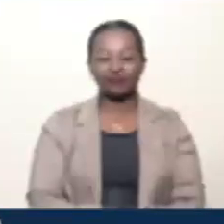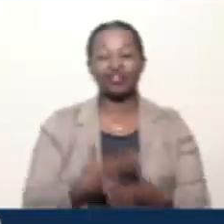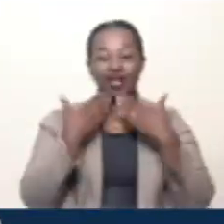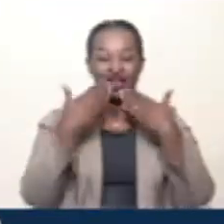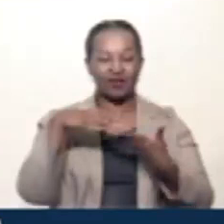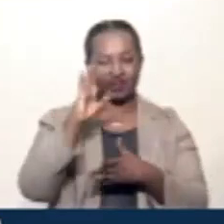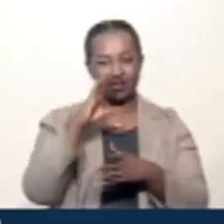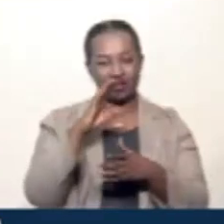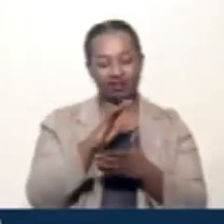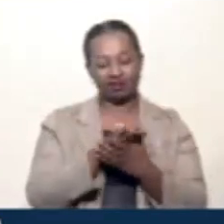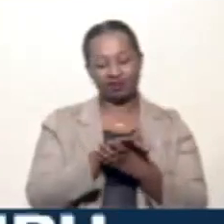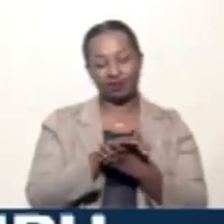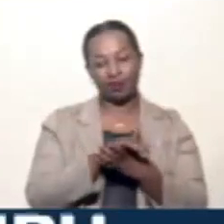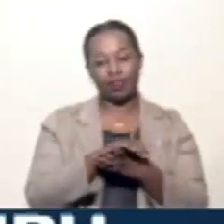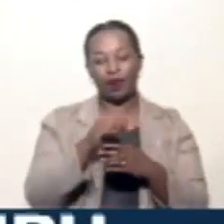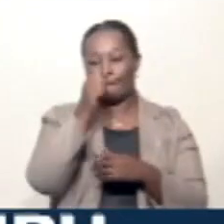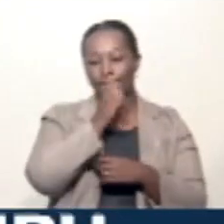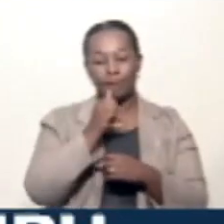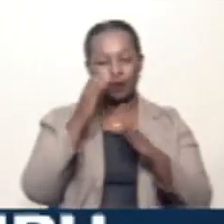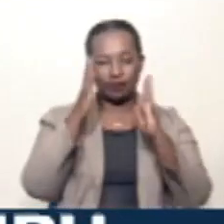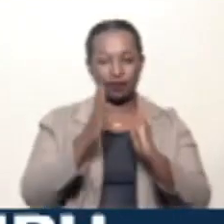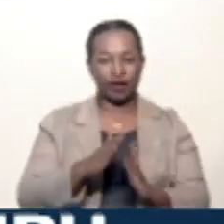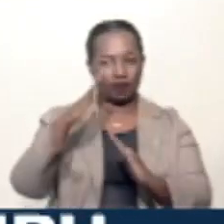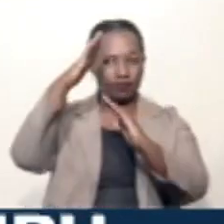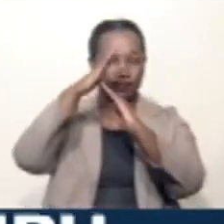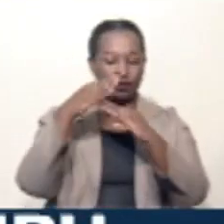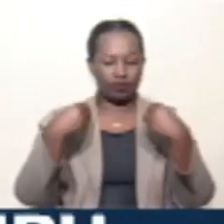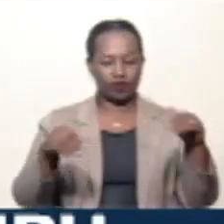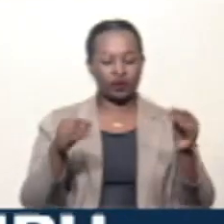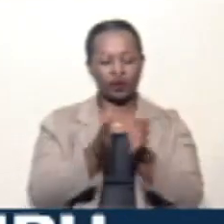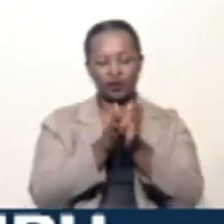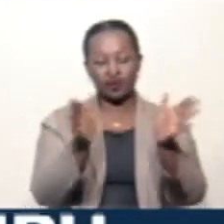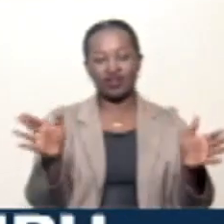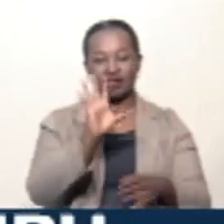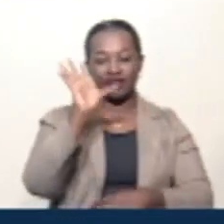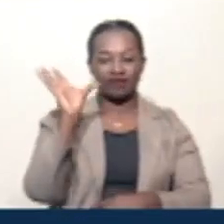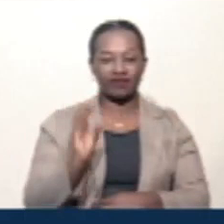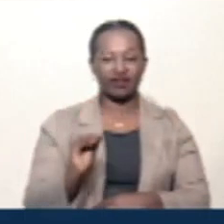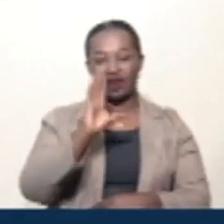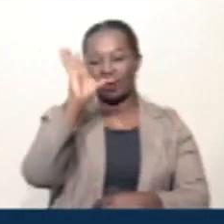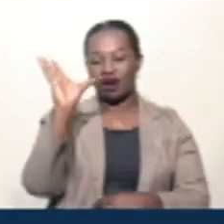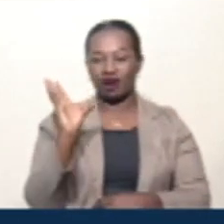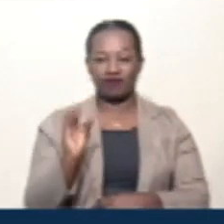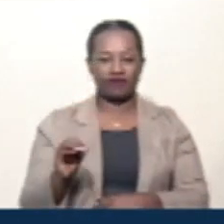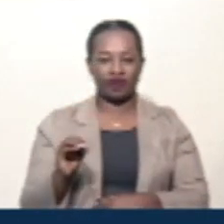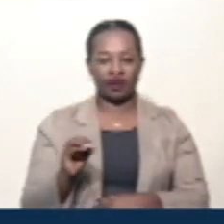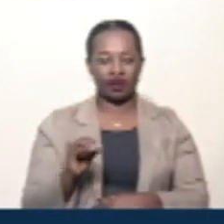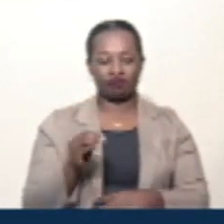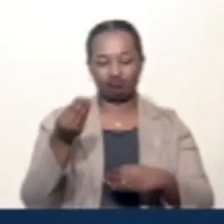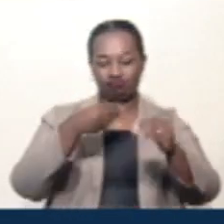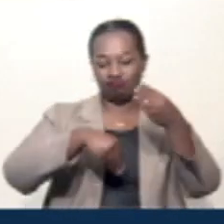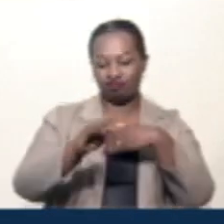arakoze cyane Kwizera John Patrick ubunyamabanga bukuru bw'isoko rusange rya Afrika African Continent of Free Trade